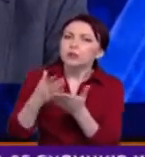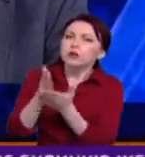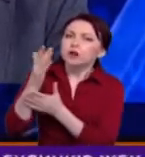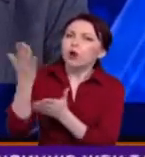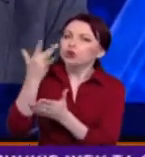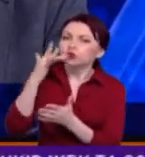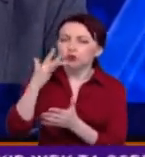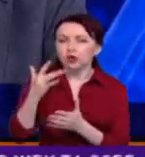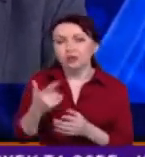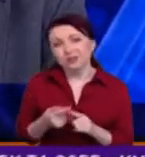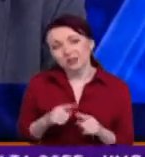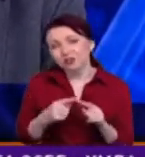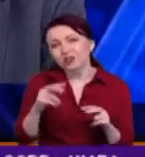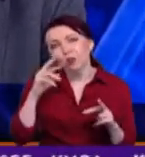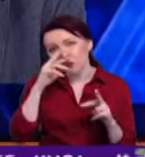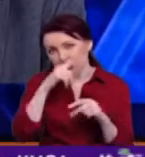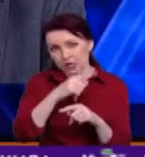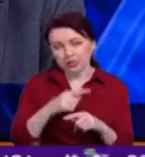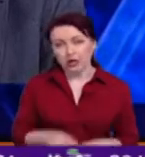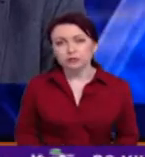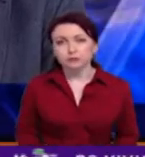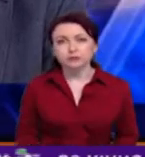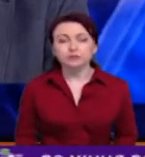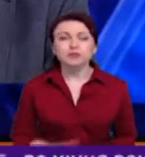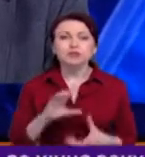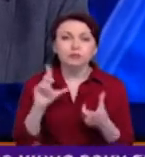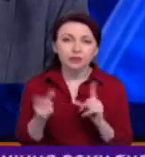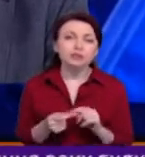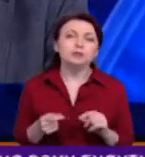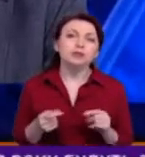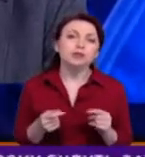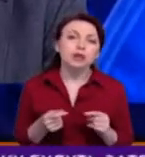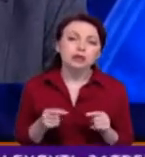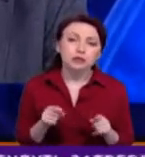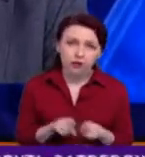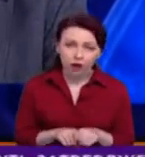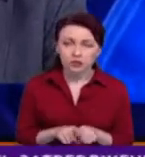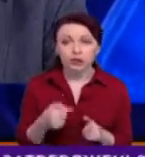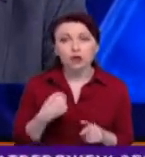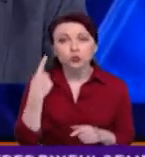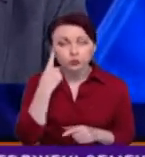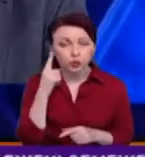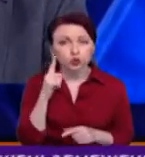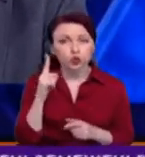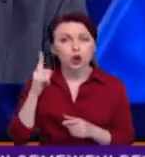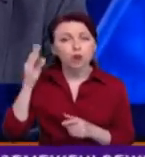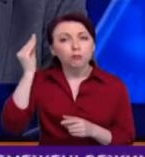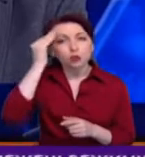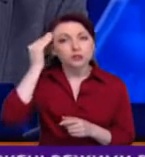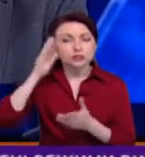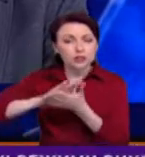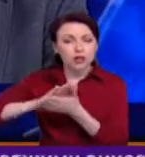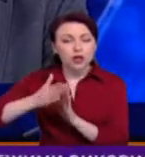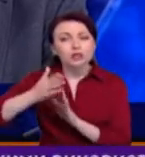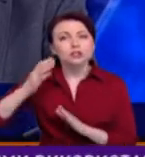то це наша глибока помилка. В принципі, так, я думаю, що позиція США, Європейського